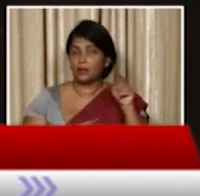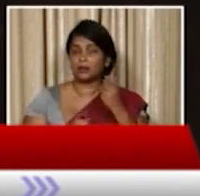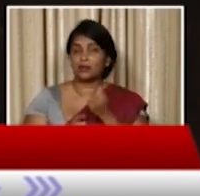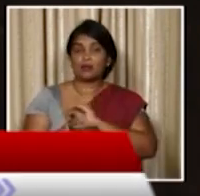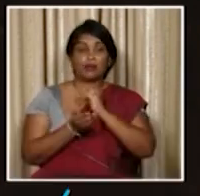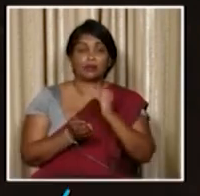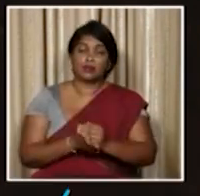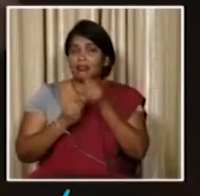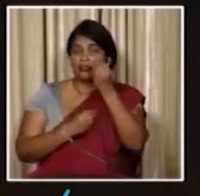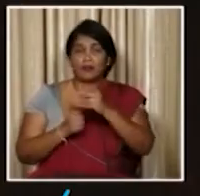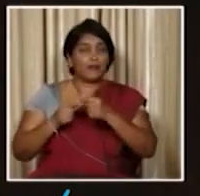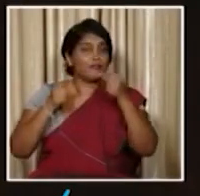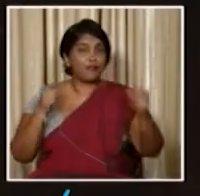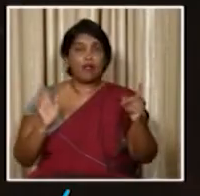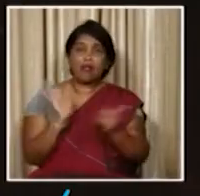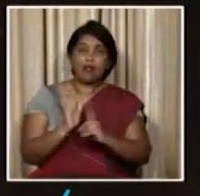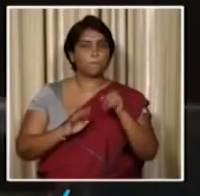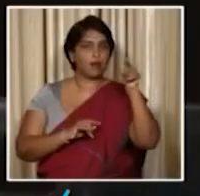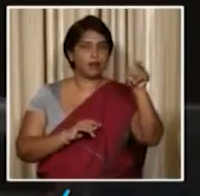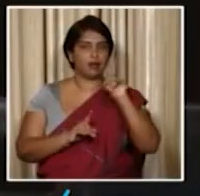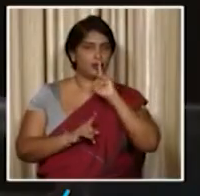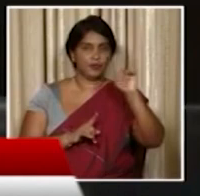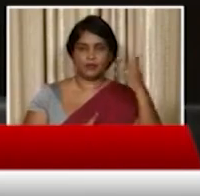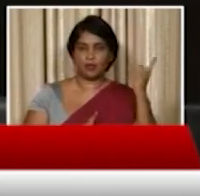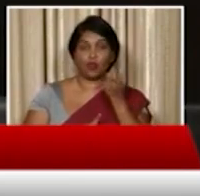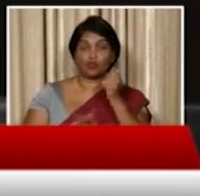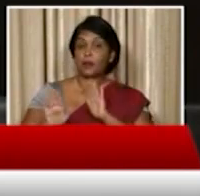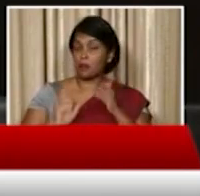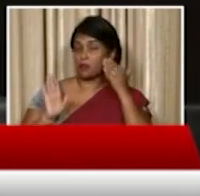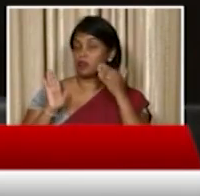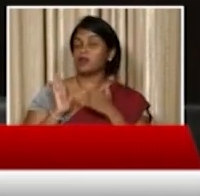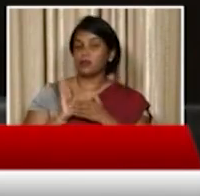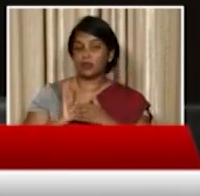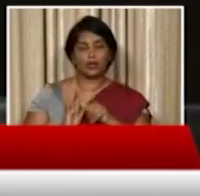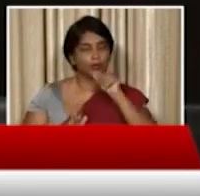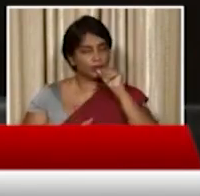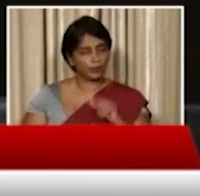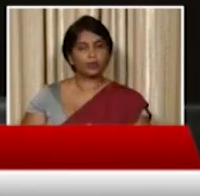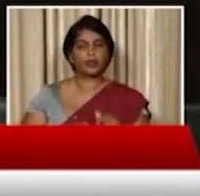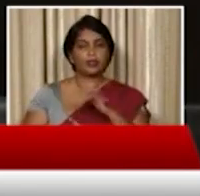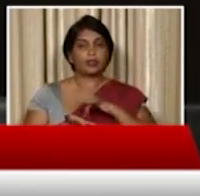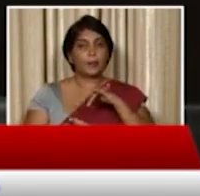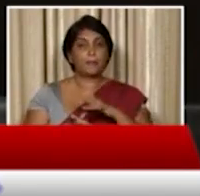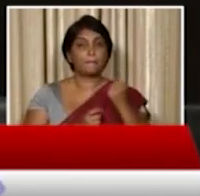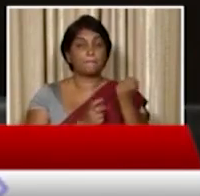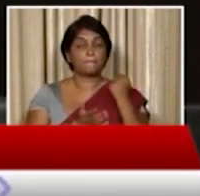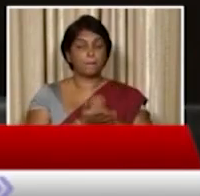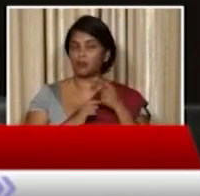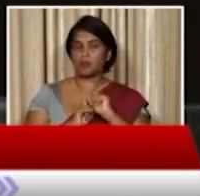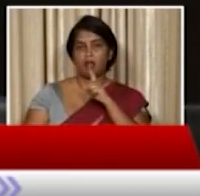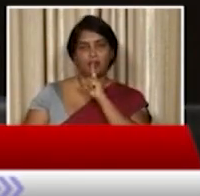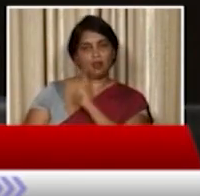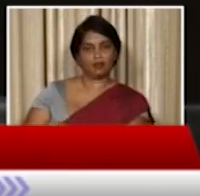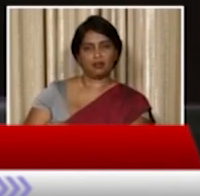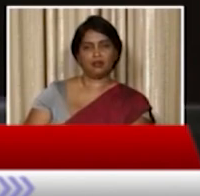භාණ්ඩාගාරයේ පට්ට විදියට විරුද්ධ වෙනවා. ලක්ෂ ගණන් ඒගොල්ලන්ට බෙදා ගන්න. මූල්‍ය පාලනය පිළිබඳව අනිවාර්යයෙන්ම සෙන්ට්‍රල් බැංක එක වක් කියන්න ඕනේ මේ පාර්ලිමේන්තුවට.